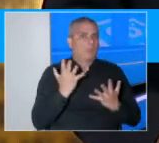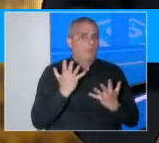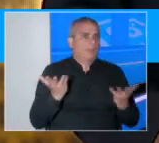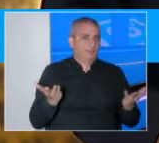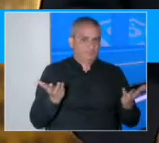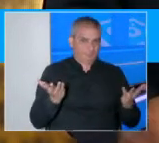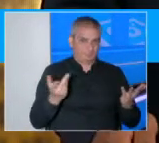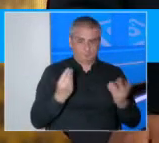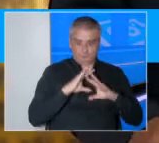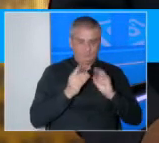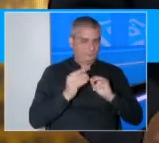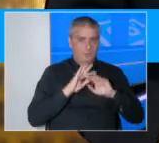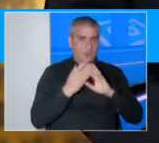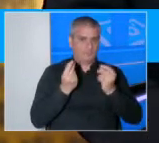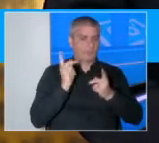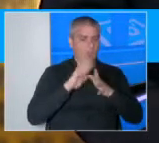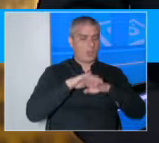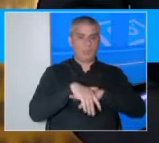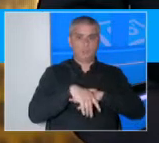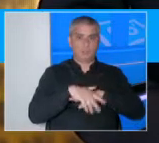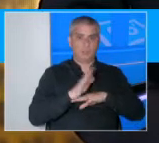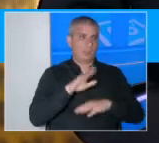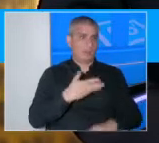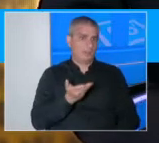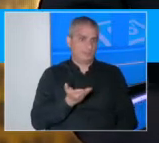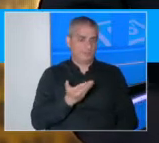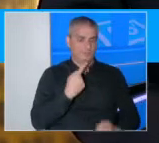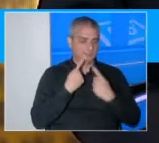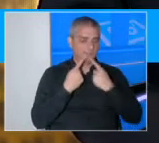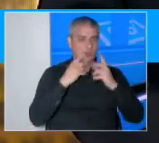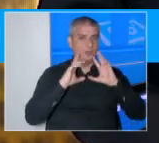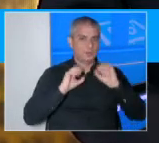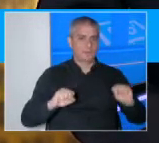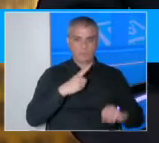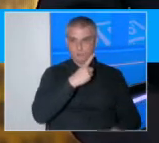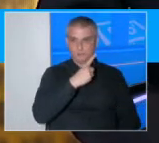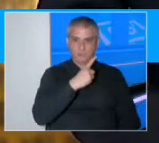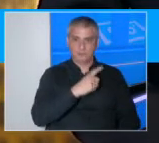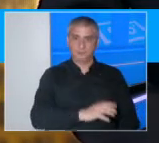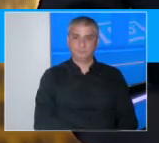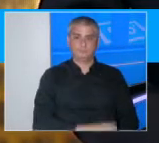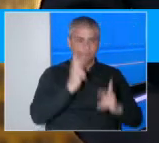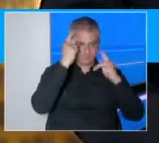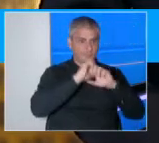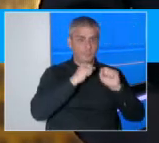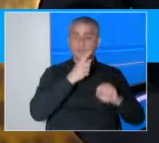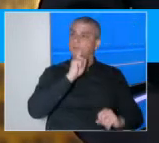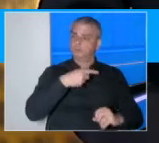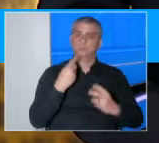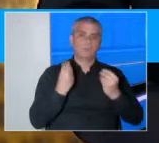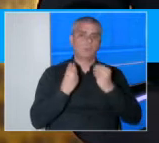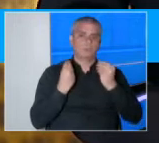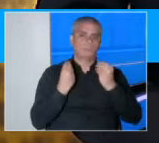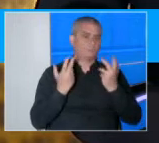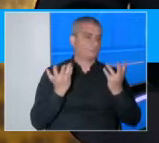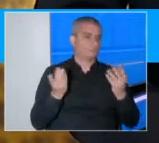הזה, ובכלל, כל האירוע הזה עשוי להשפיע על השיחות בווינה? על הסכם הגרעין? יש פה משהו מאוד מאוד,